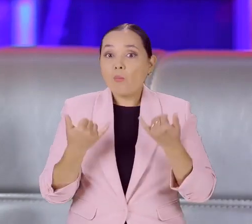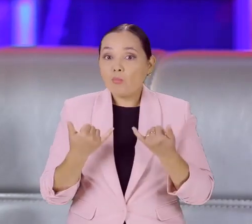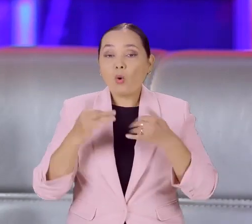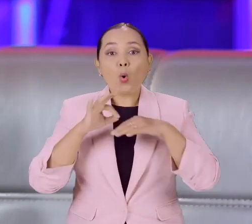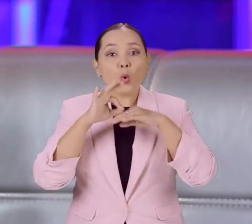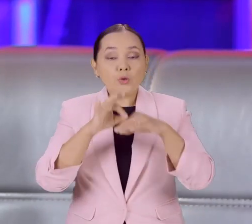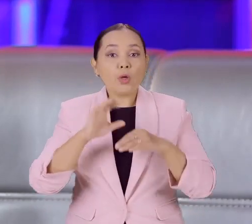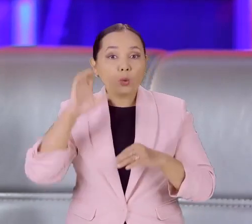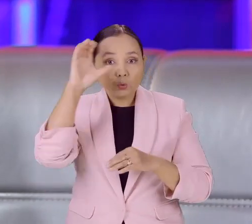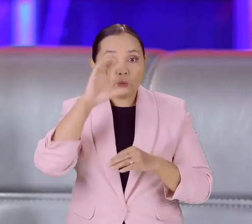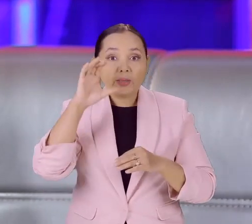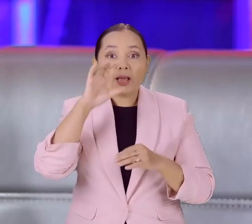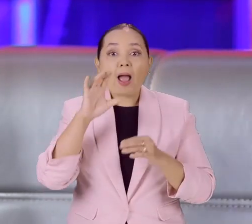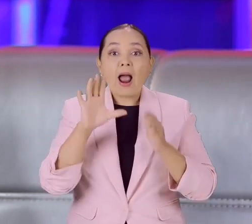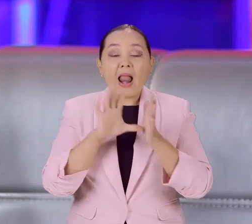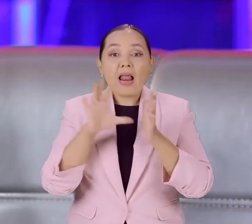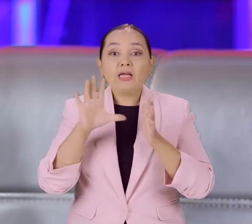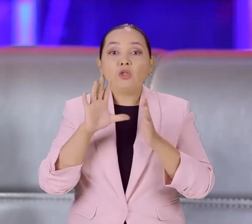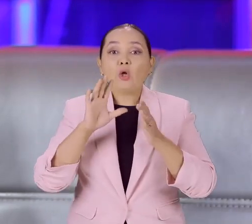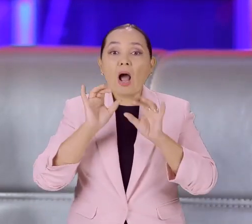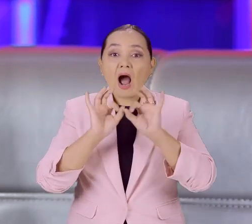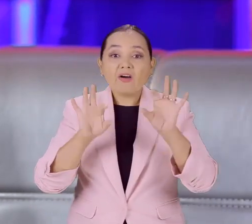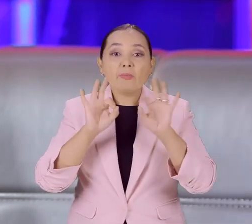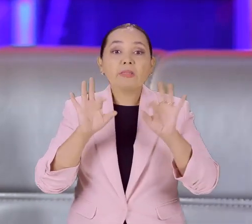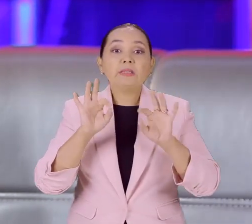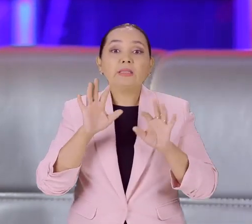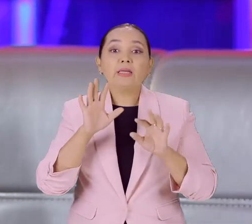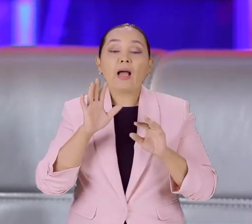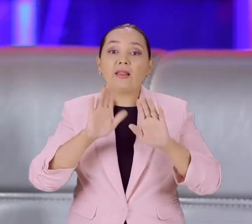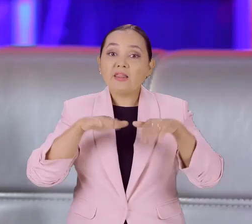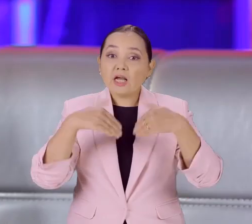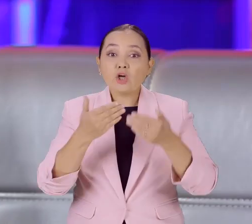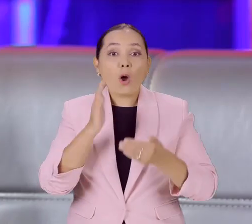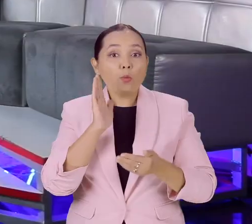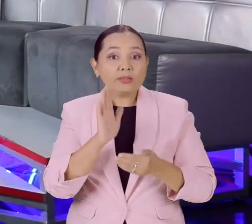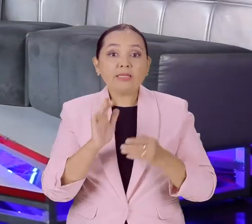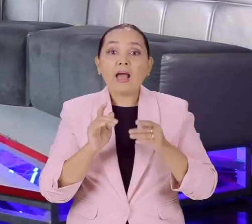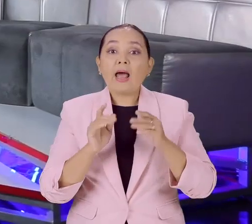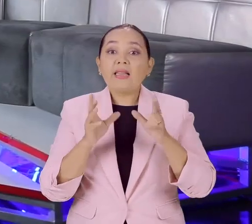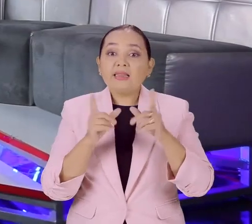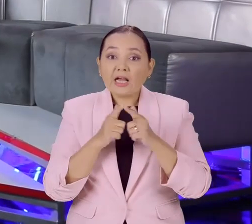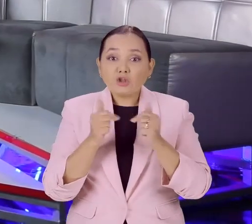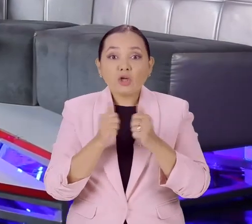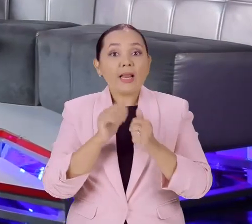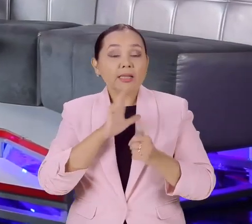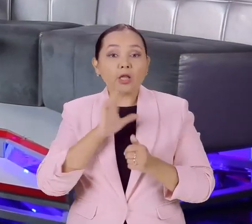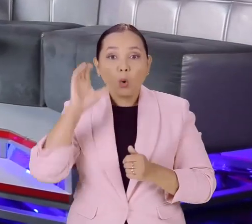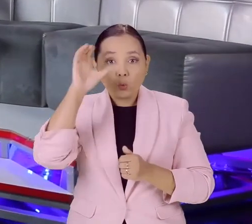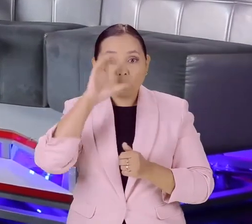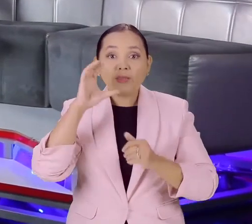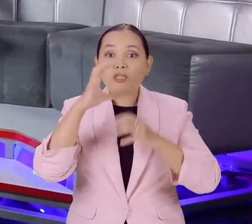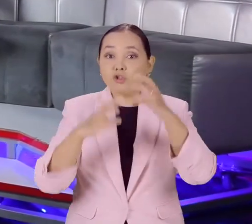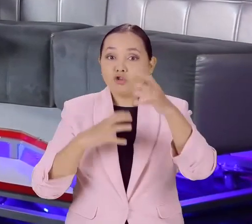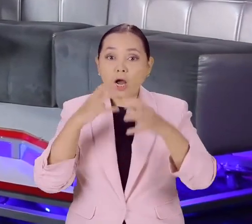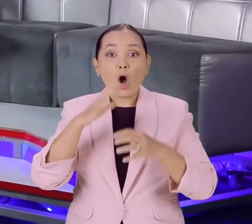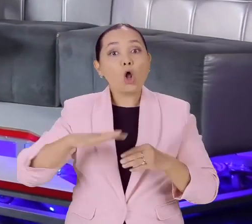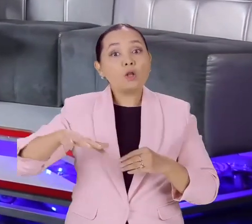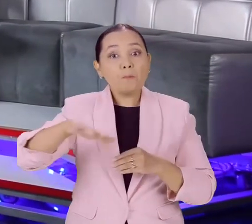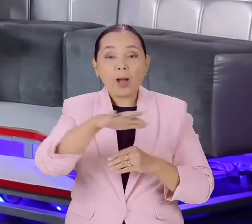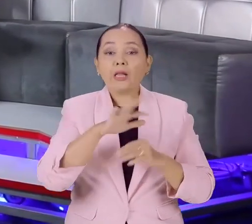Bugun o'tkazilgan O'zbekiston elektron ommaviy axborot vositalari milliy assotsiatsiyasi tashabbusi bilan tashkil etilgan O'zbekiston jahon